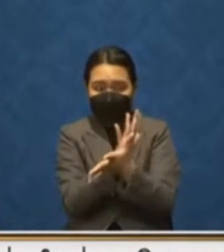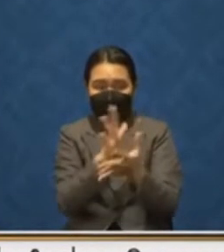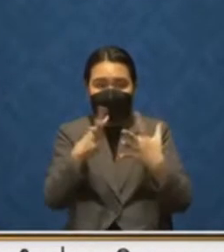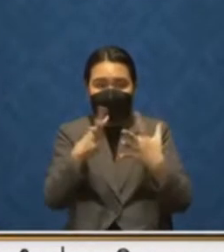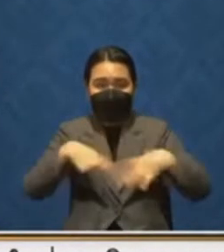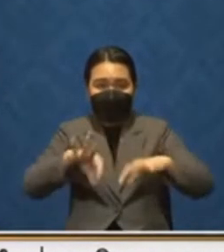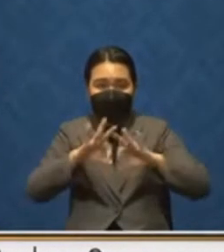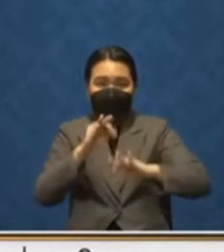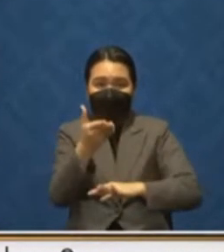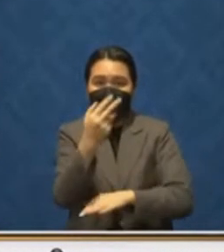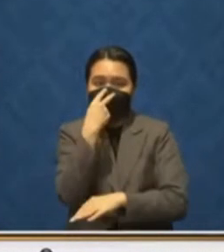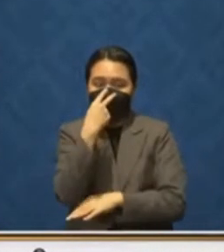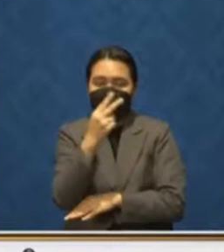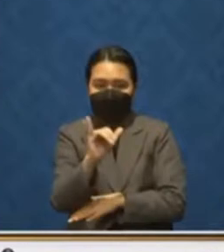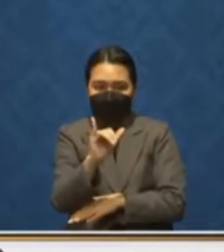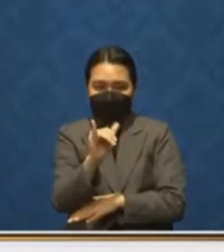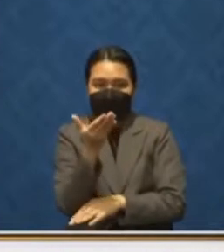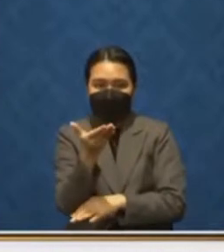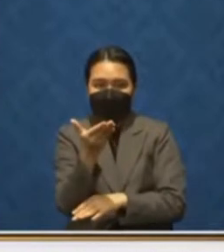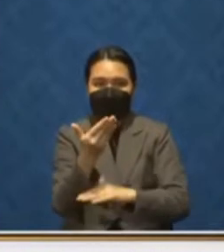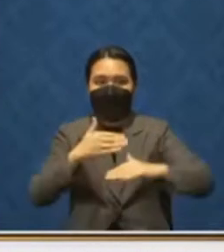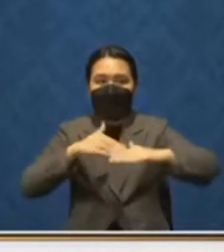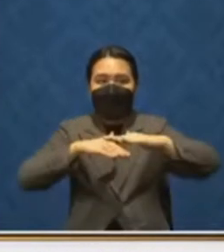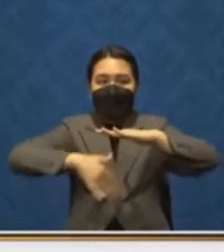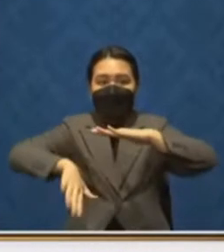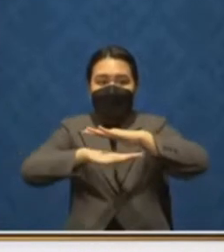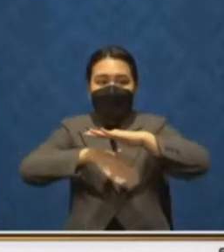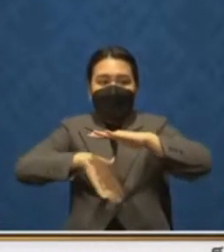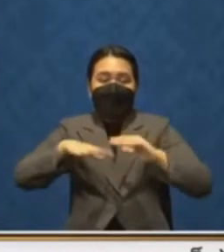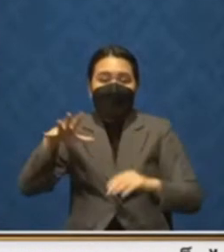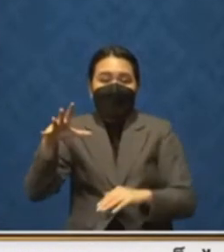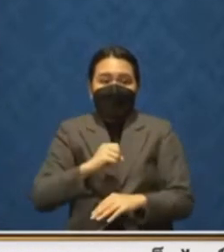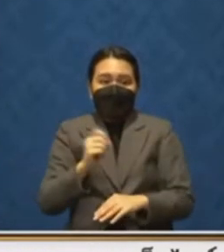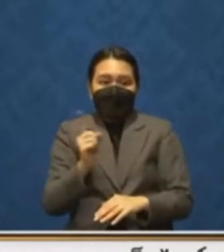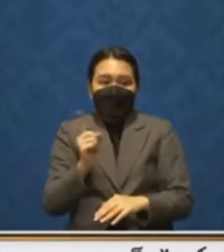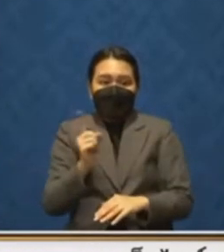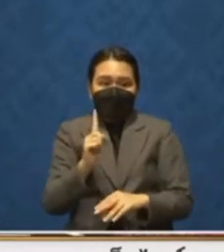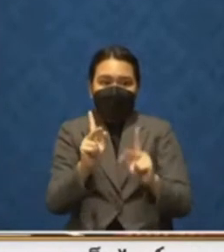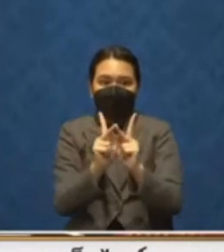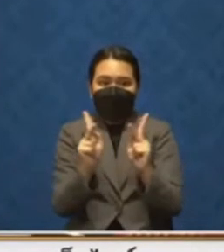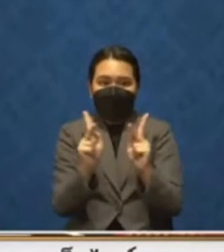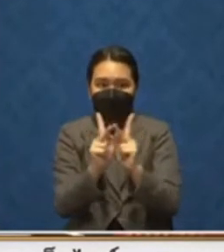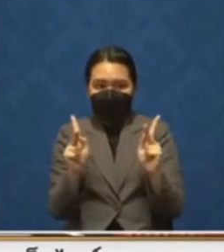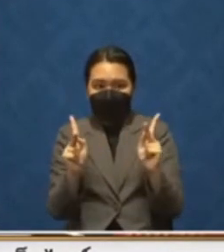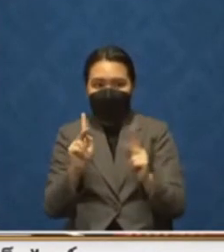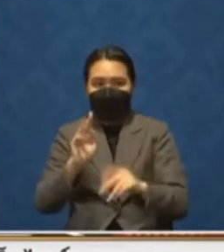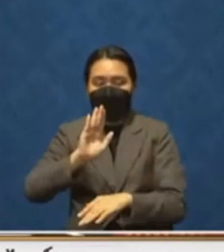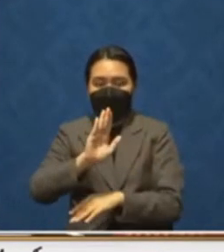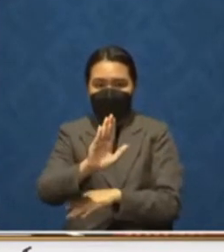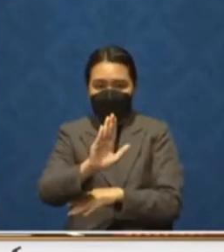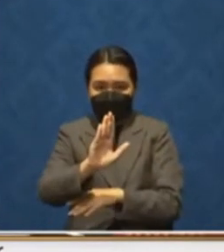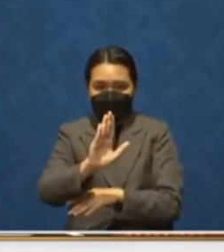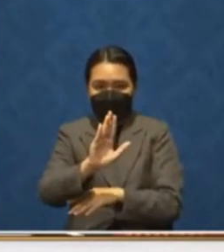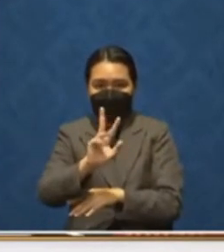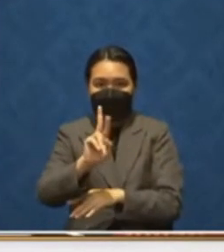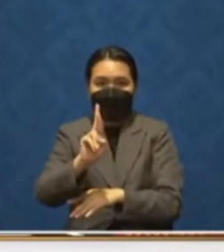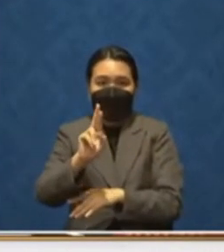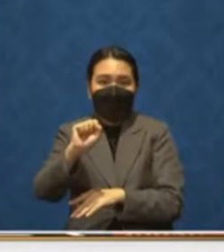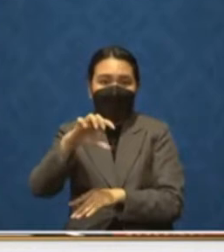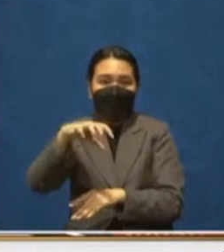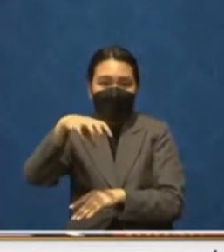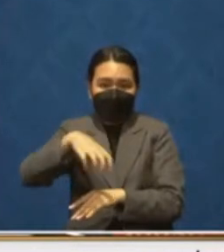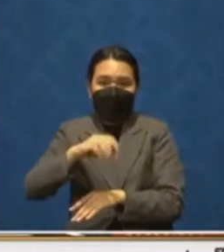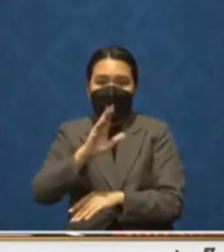อันนี้ก็หลักสารที่มาจากกรรมาธิการของรัฐสภาสหรัฐอเมริกาเกี่ยวกับความมั่นคง